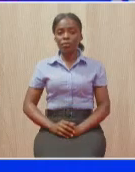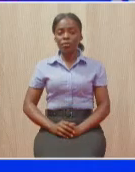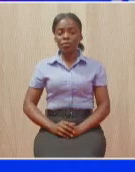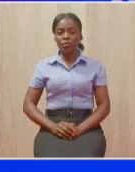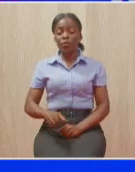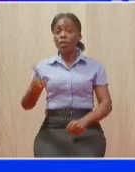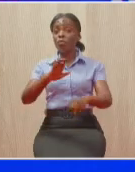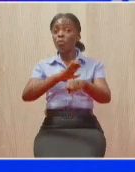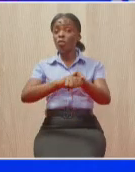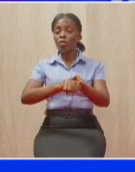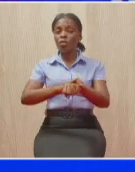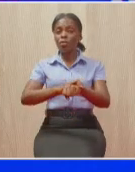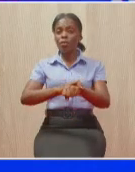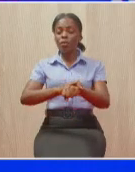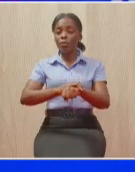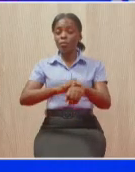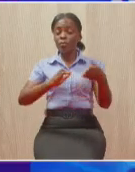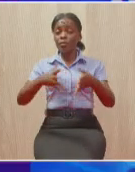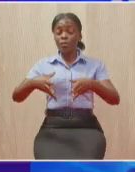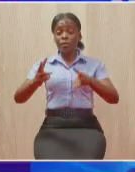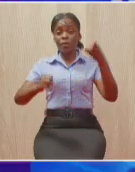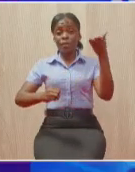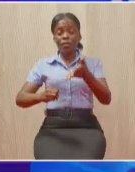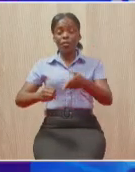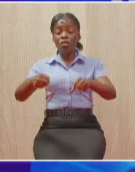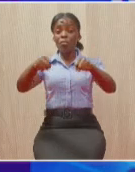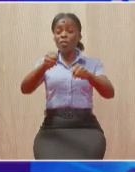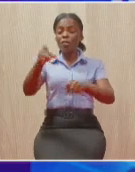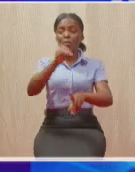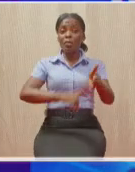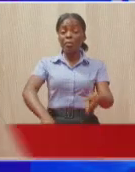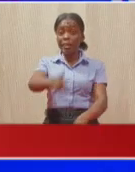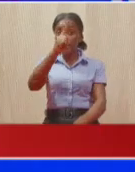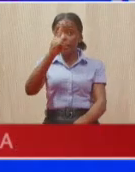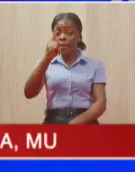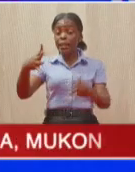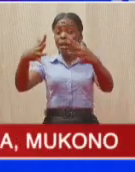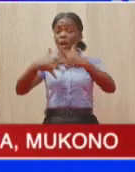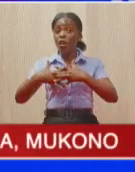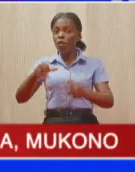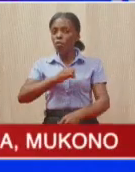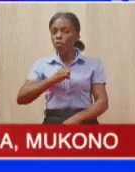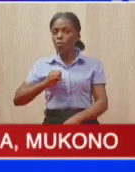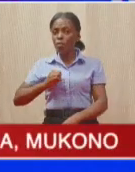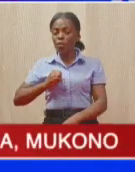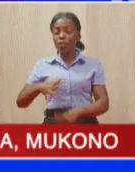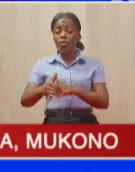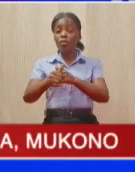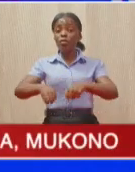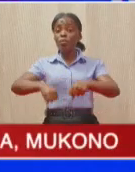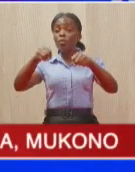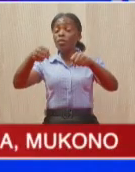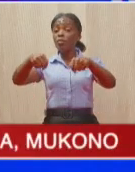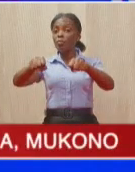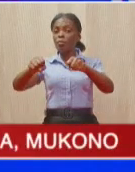atugenda genda ke mukoneyo mungeri ya kitoli kyogere kizimba ku moyo ababoda boda mulabuddwa mukwata abakazi okusinzira te ku sentebe wa